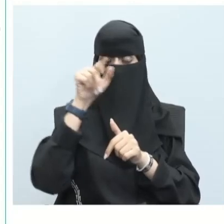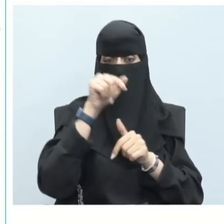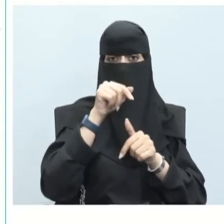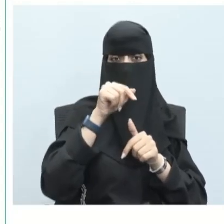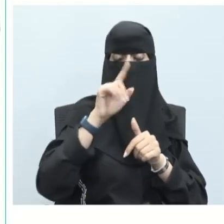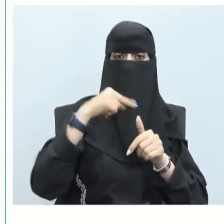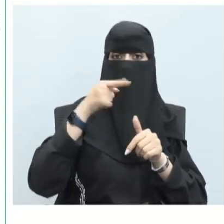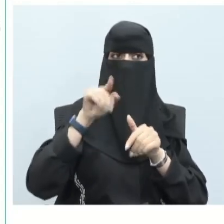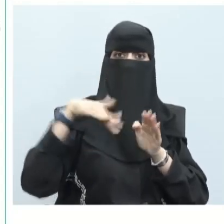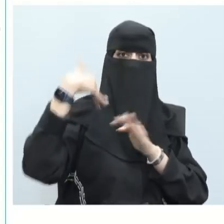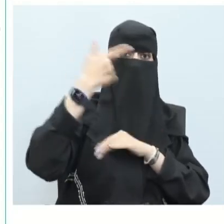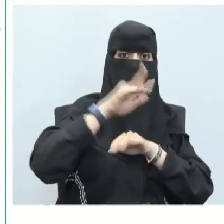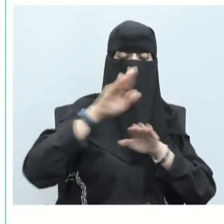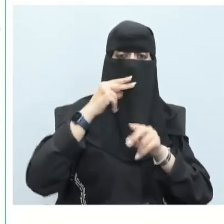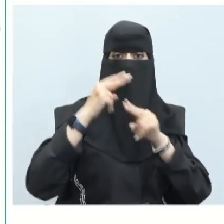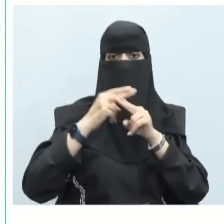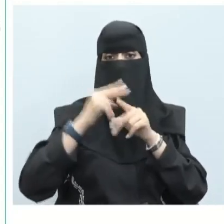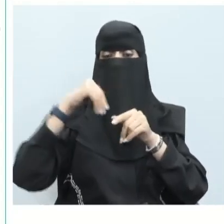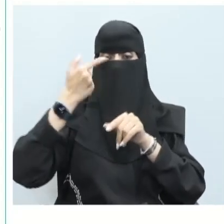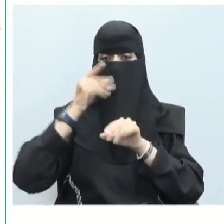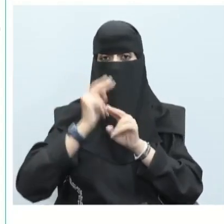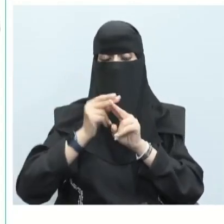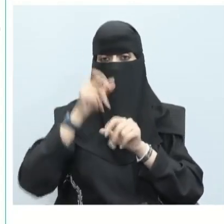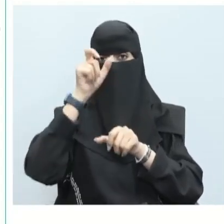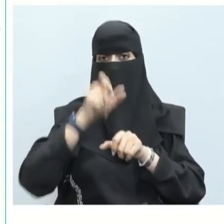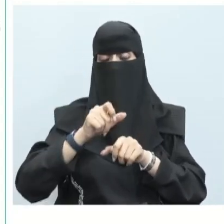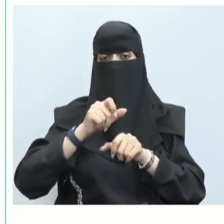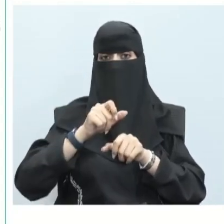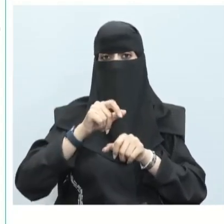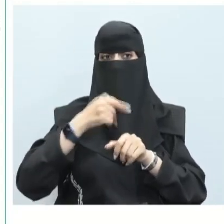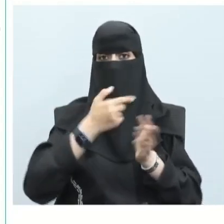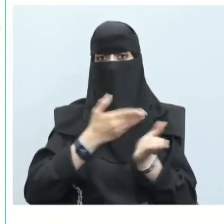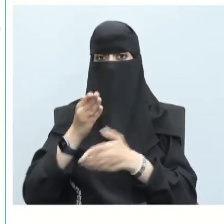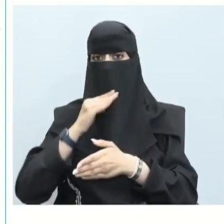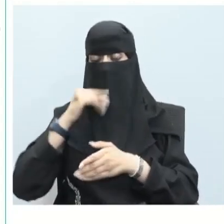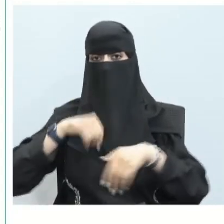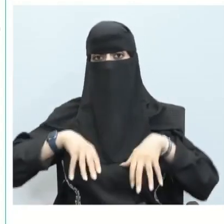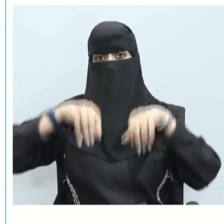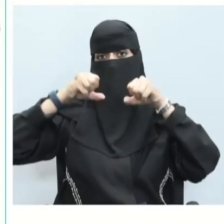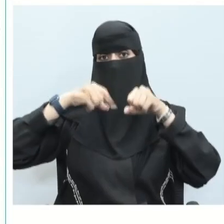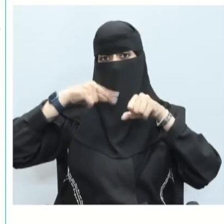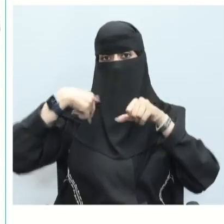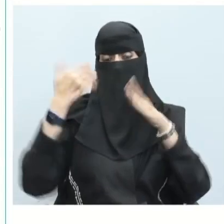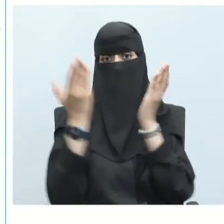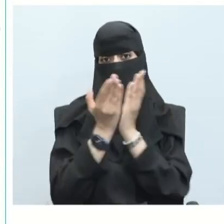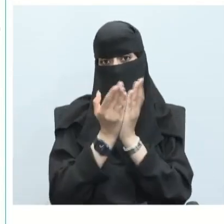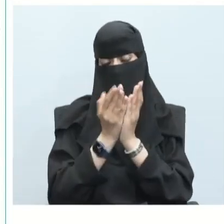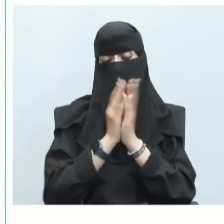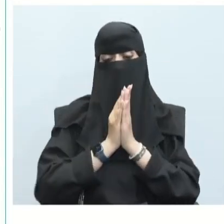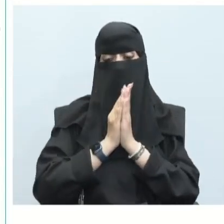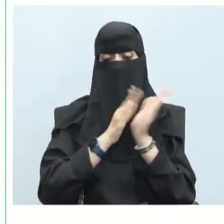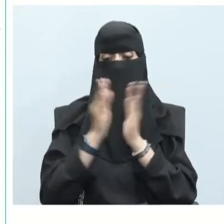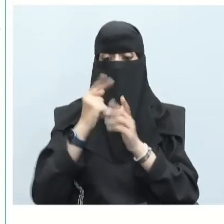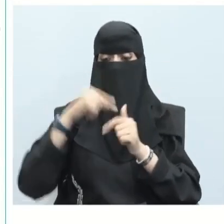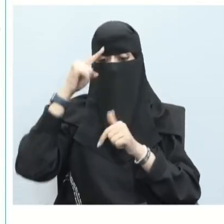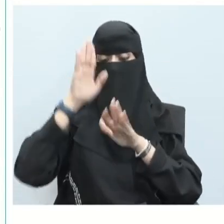هذا الموضوع بعد ما انتهي من زياره والدي مدير المدرسه هذا مغالطه ايضا في نوع من التهديد